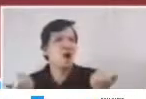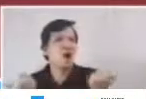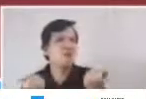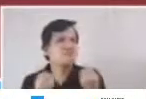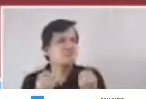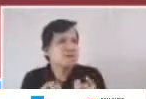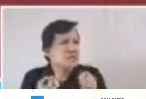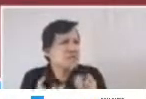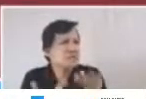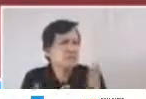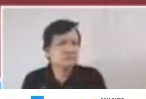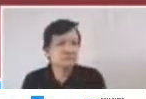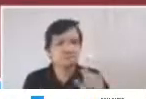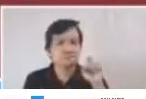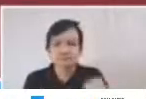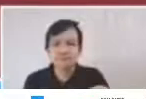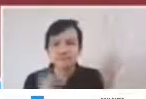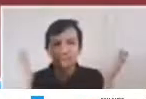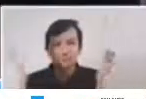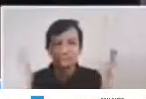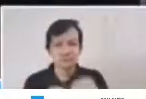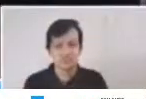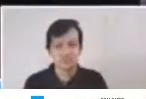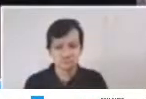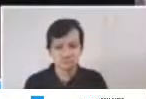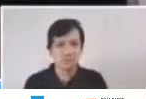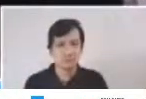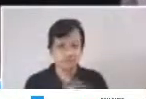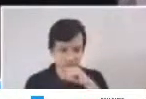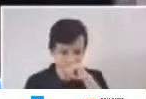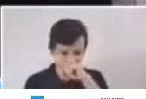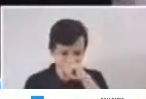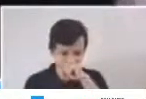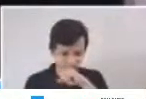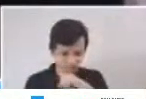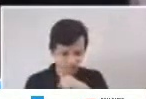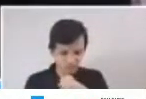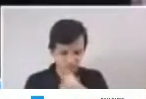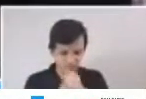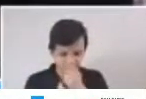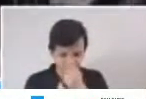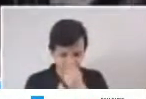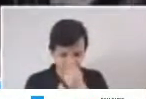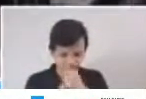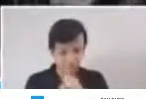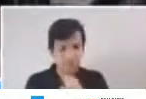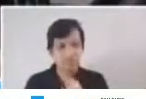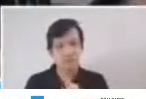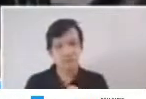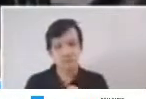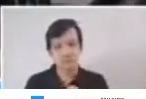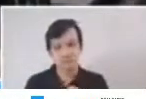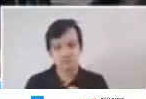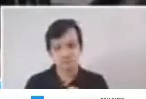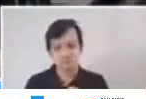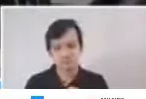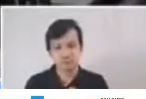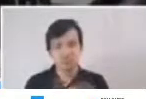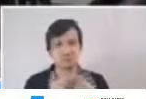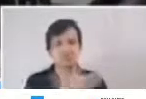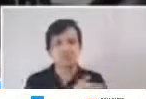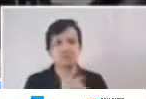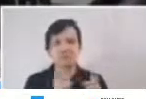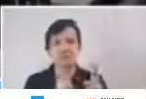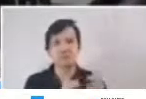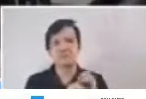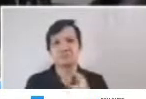Secretary Martin po ay kasama natin ngayong araw na to. Secretary Martin? Michelle, good morning po. Kumusta po ang inyong pagbabalik operasyon